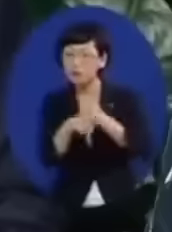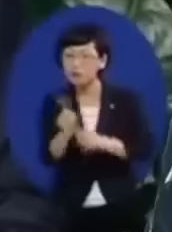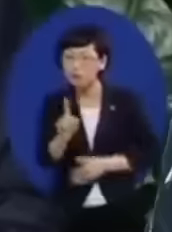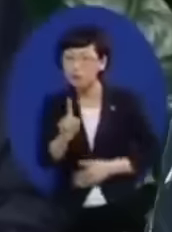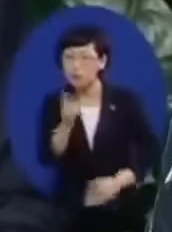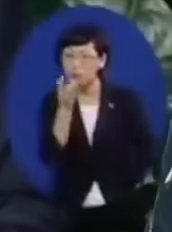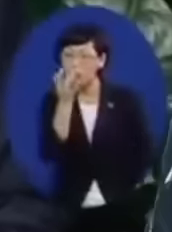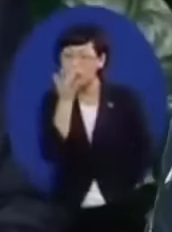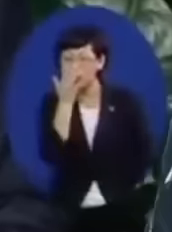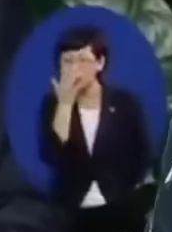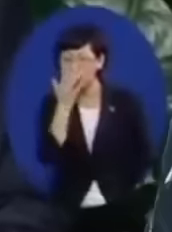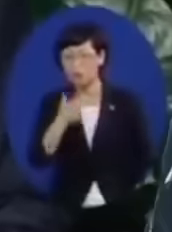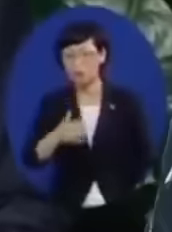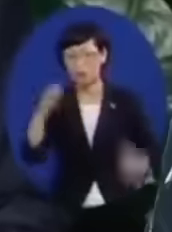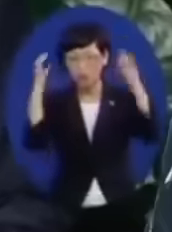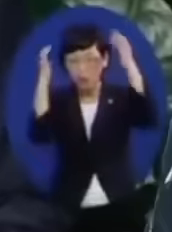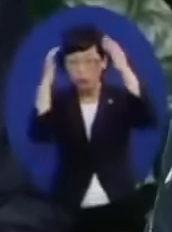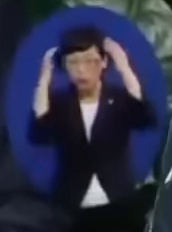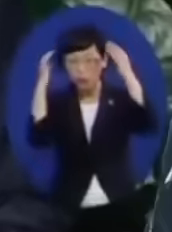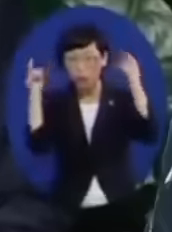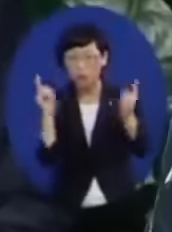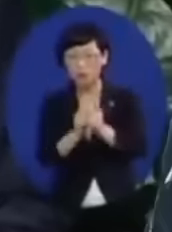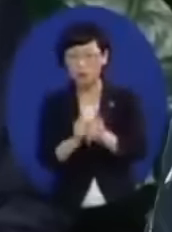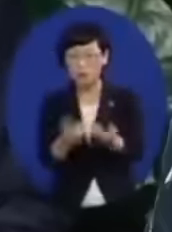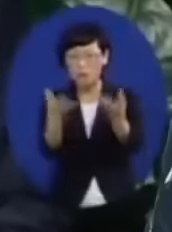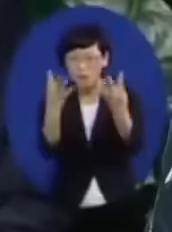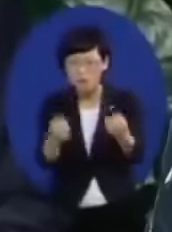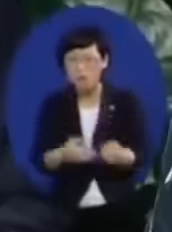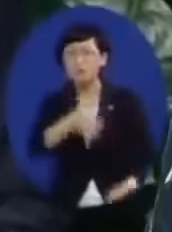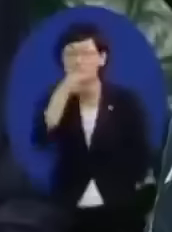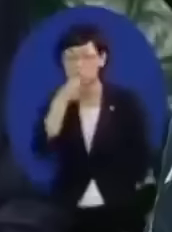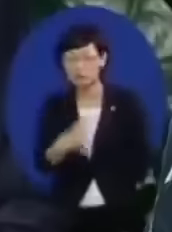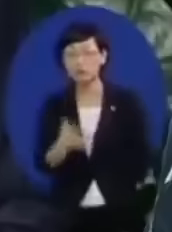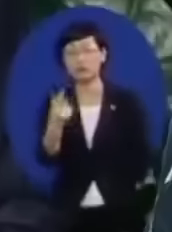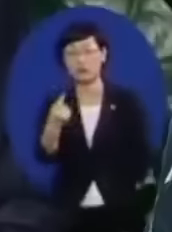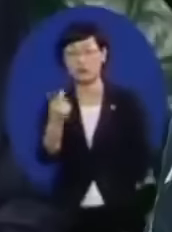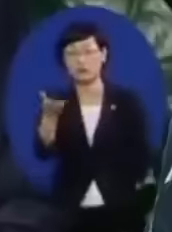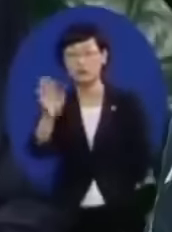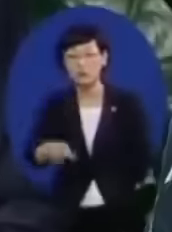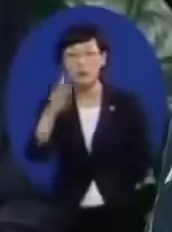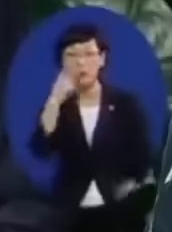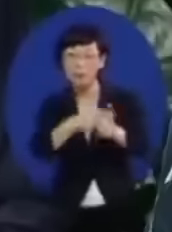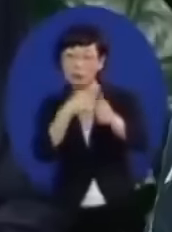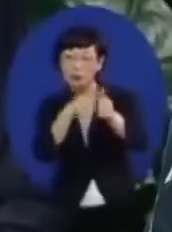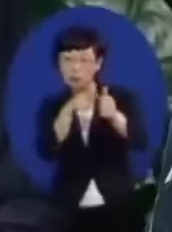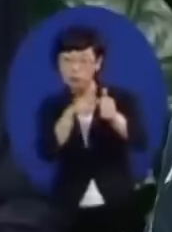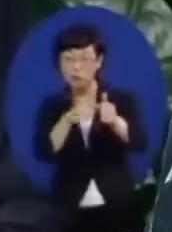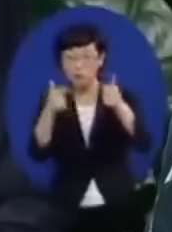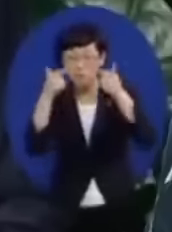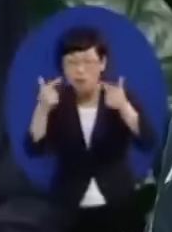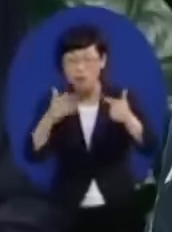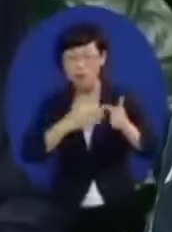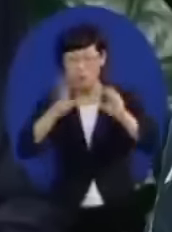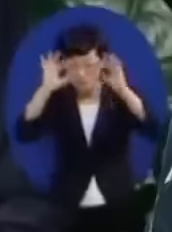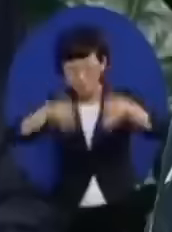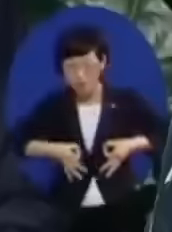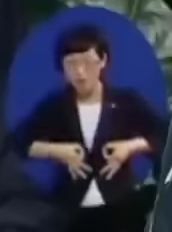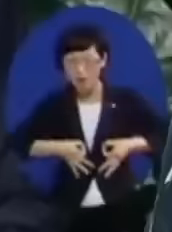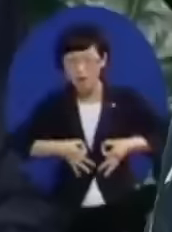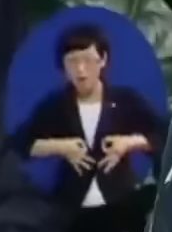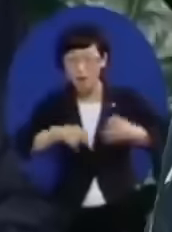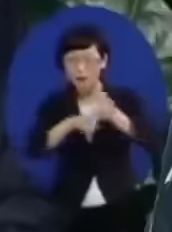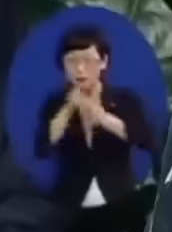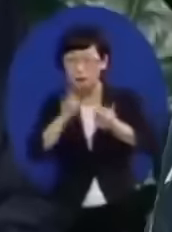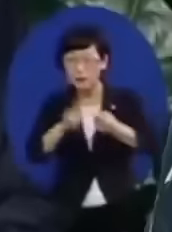이유도 모르고 고통당하면 얼마나 괴롭습니까? 바울은 분명히 자기가 고달픈 이유를